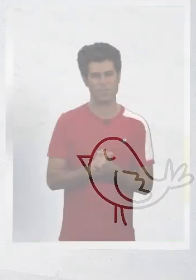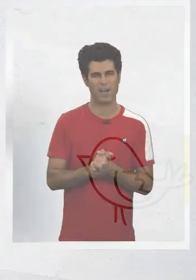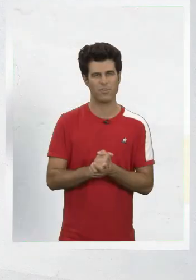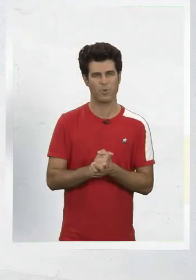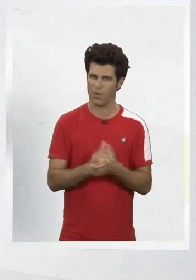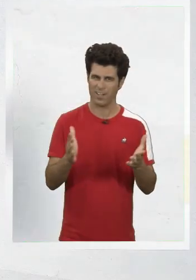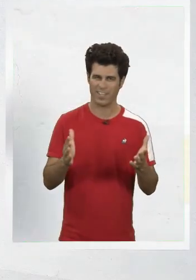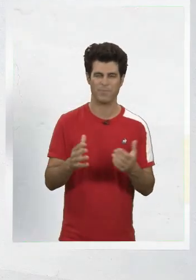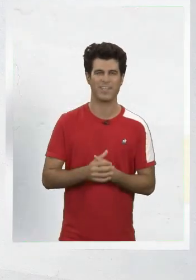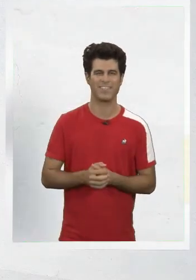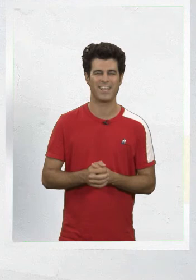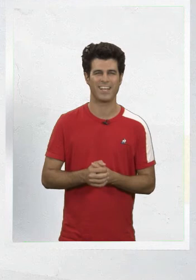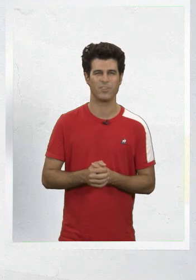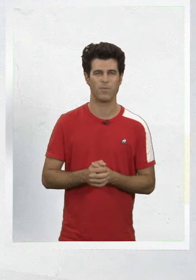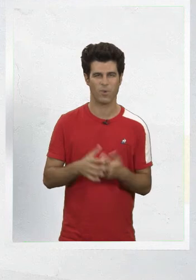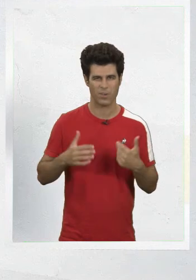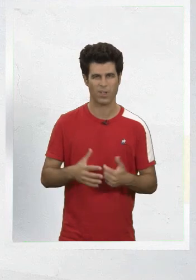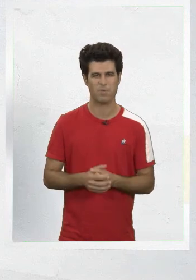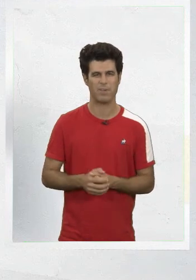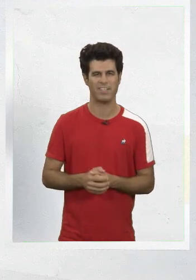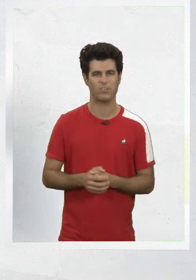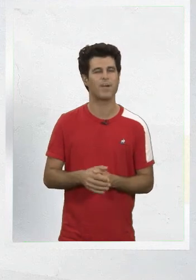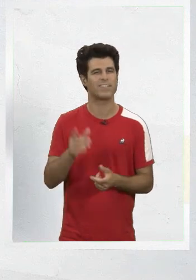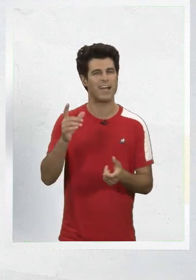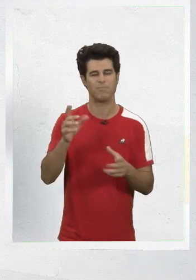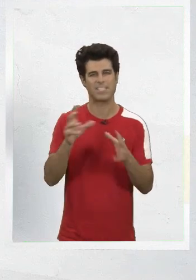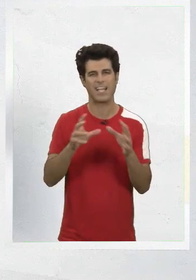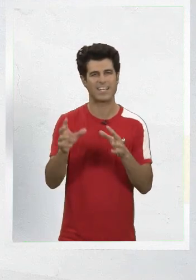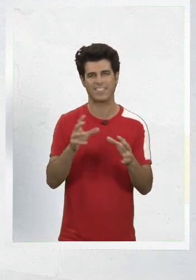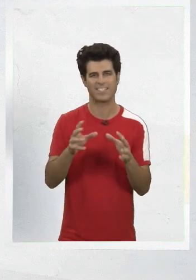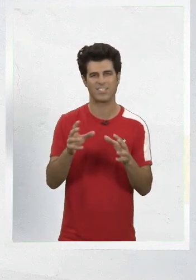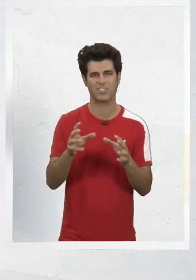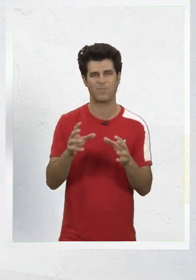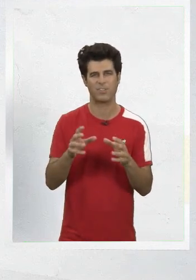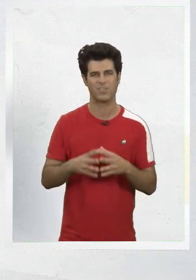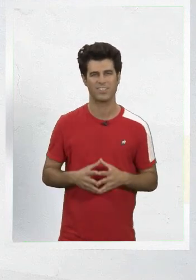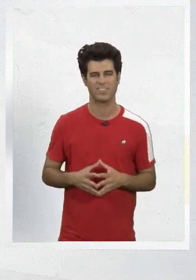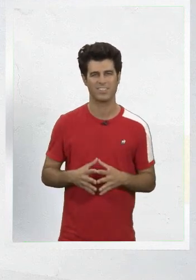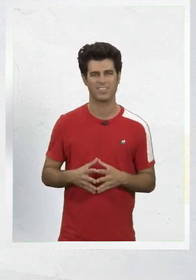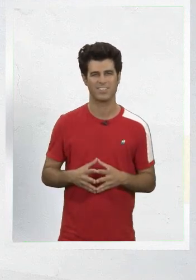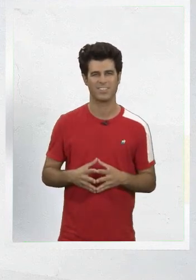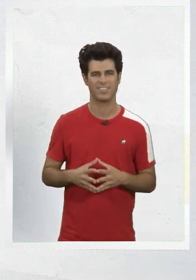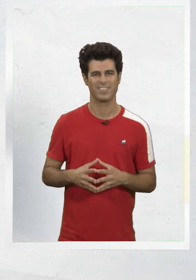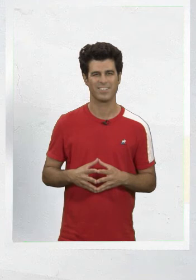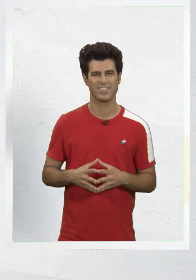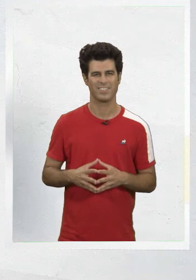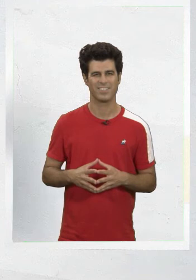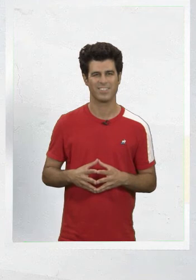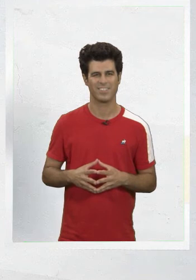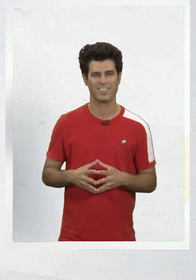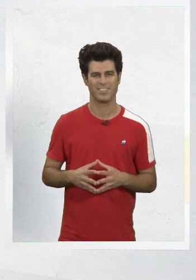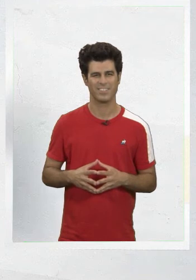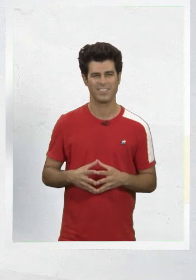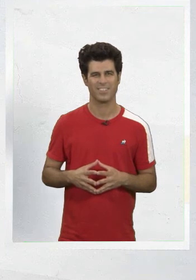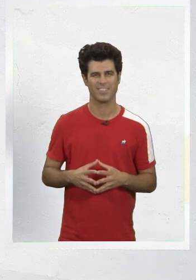טוב, אז הבראבו הוא לא רק מדיירי הדיור המוגן, הוא גם ממני. תומר, אתה, מה זה היה הקטע הזה ששמענו? היה